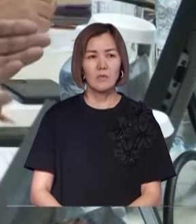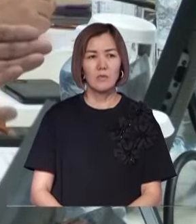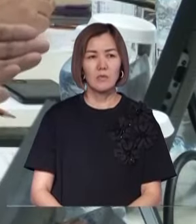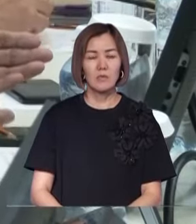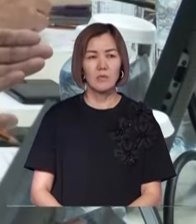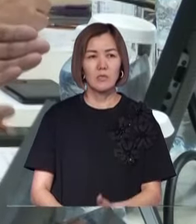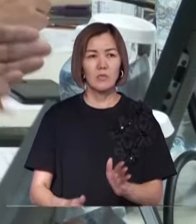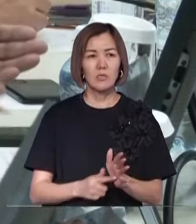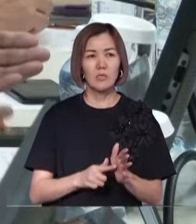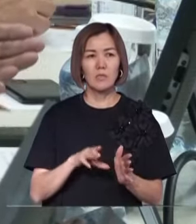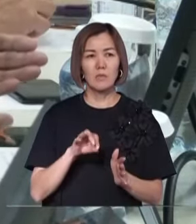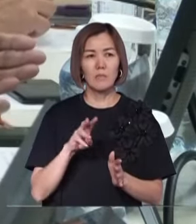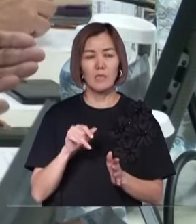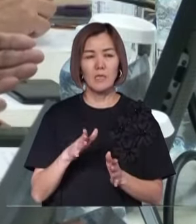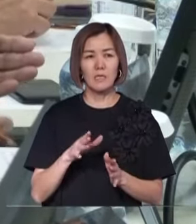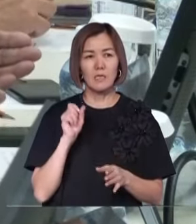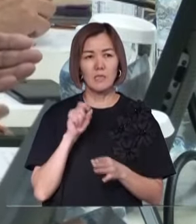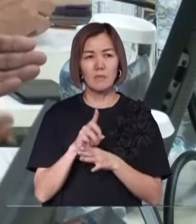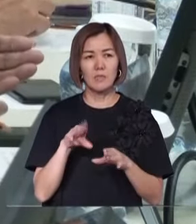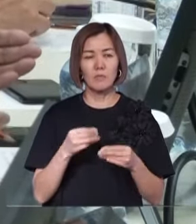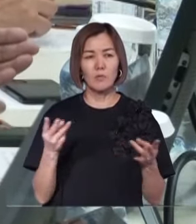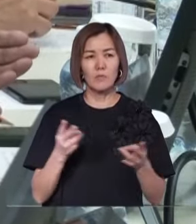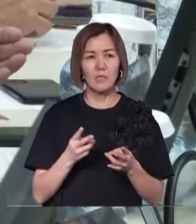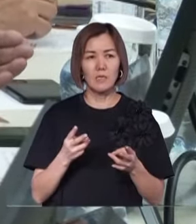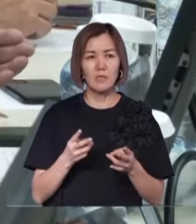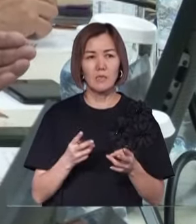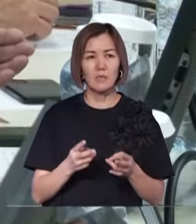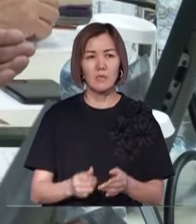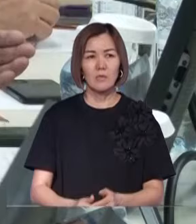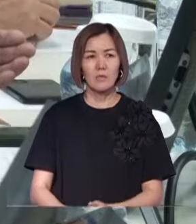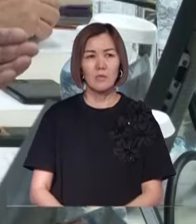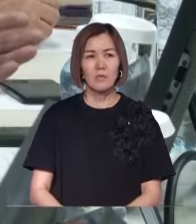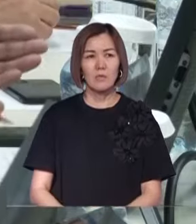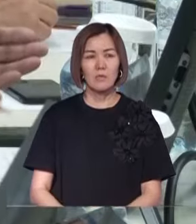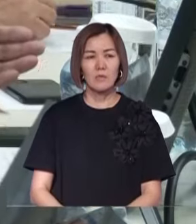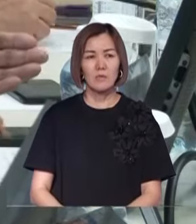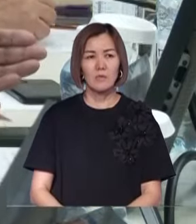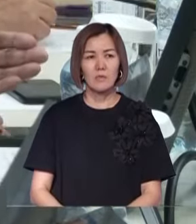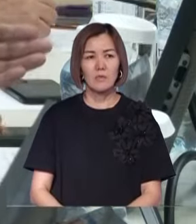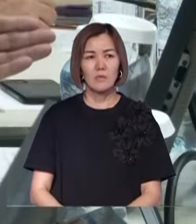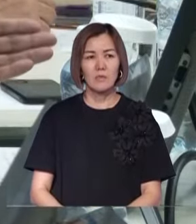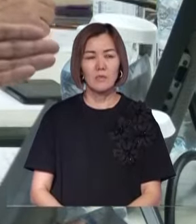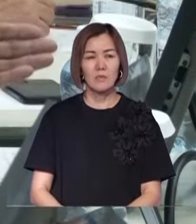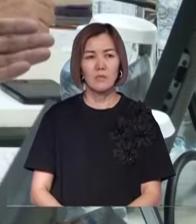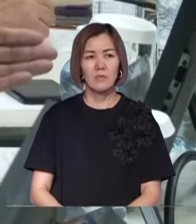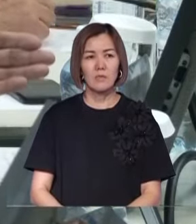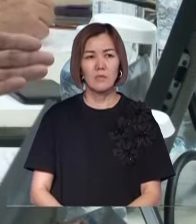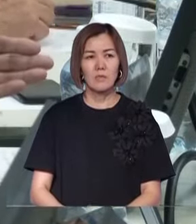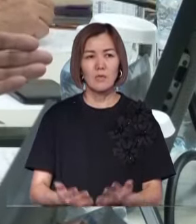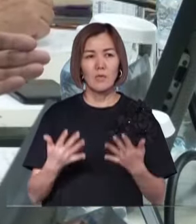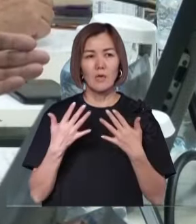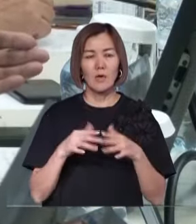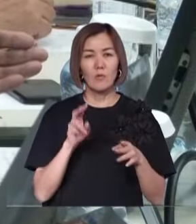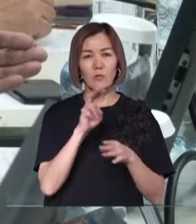7 миллиардқа сұраңыз қазір баласы көбейесіз тасып түзіп келе алмай жатырмыз сіздер шығыңыздаршы бірге барайық та сол ауыл